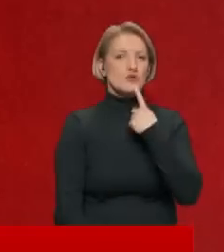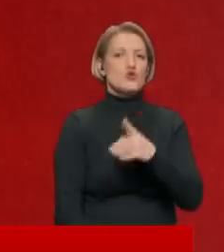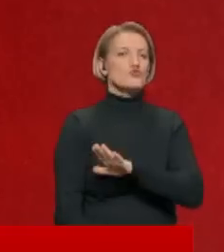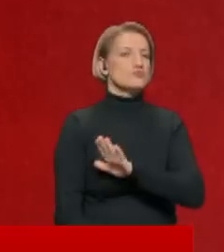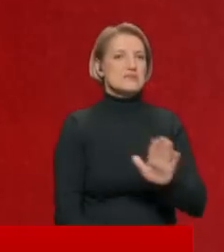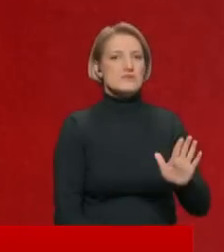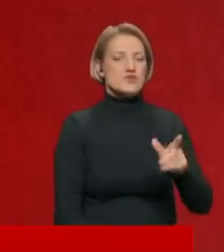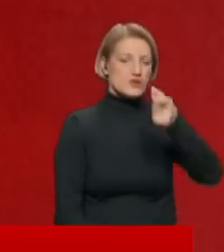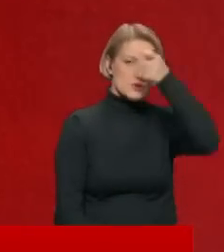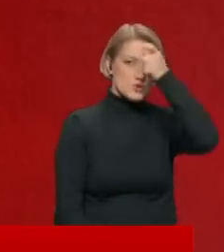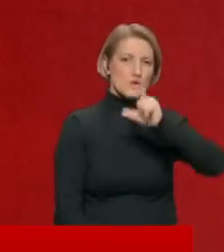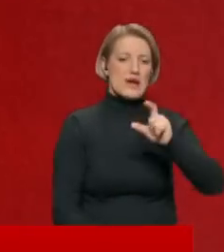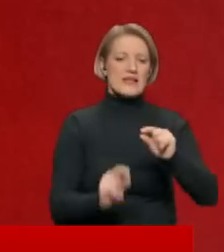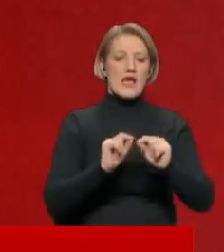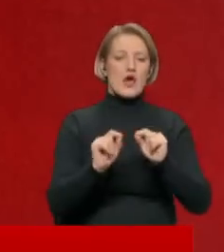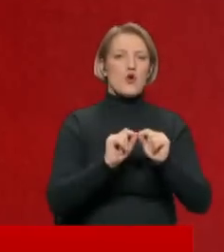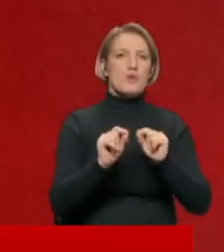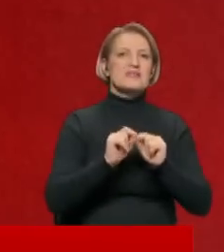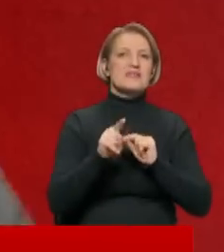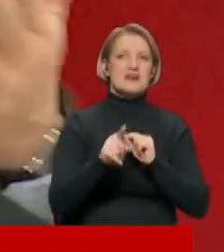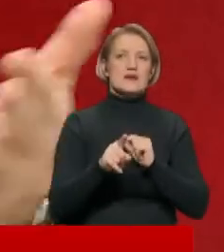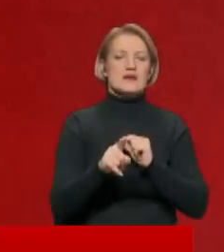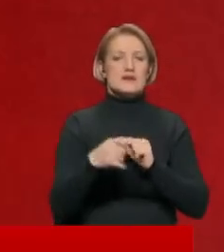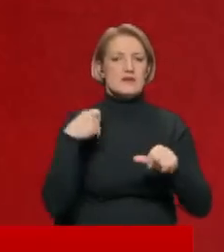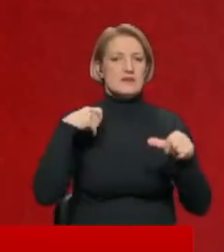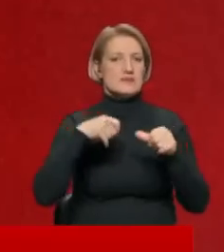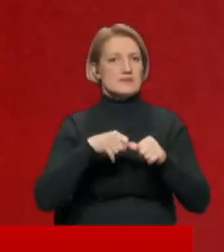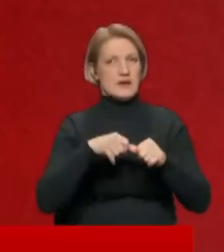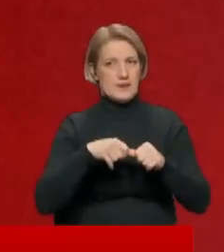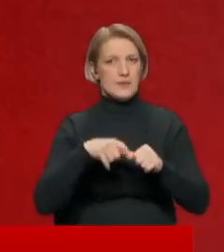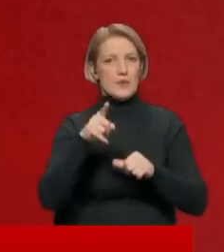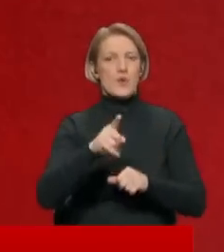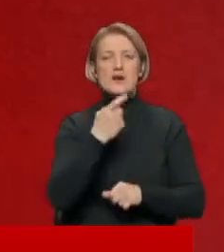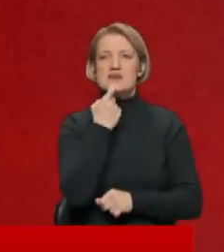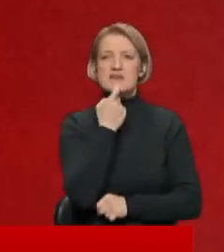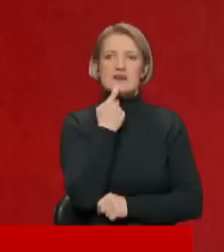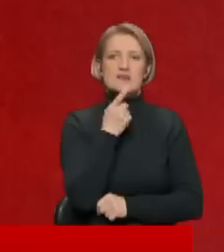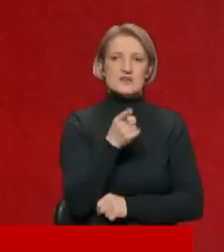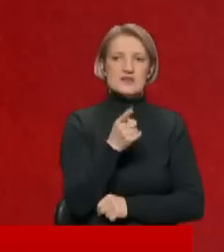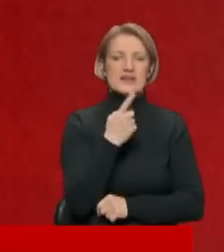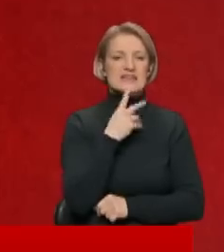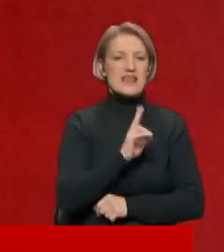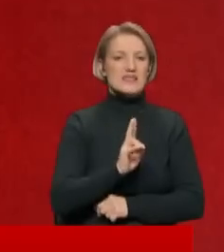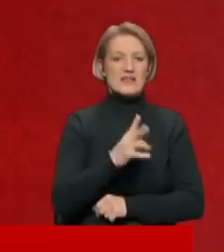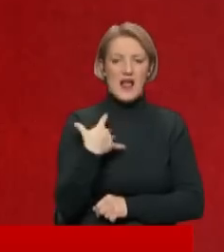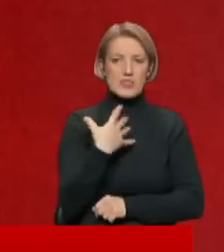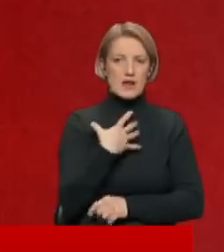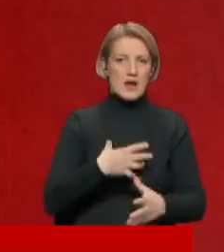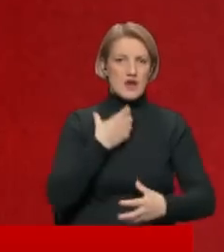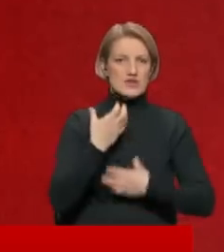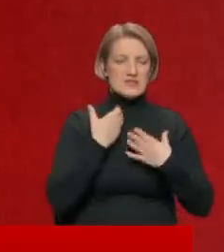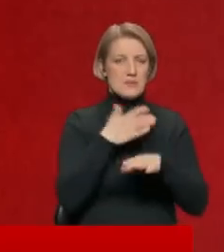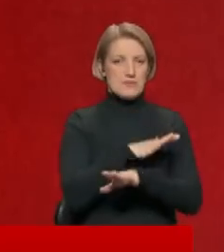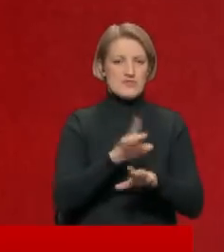bitmiş Türkiye'de ekonomide atacağınız adım işte tekrar dönüp o yaş gözlüğü sesi titreyen annenin ızdırabını